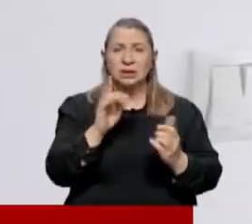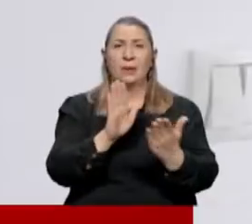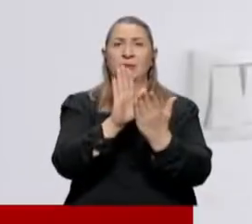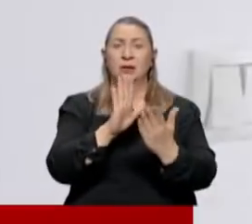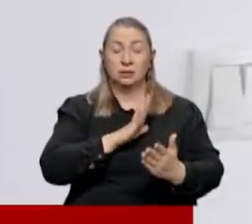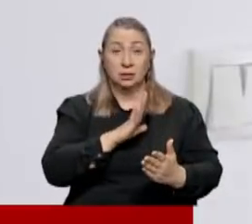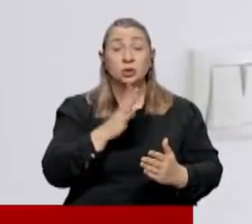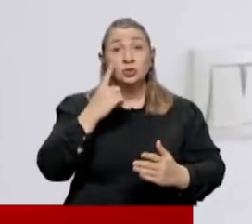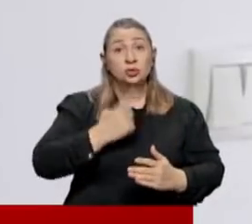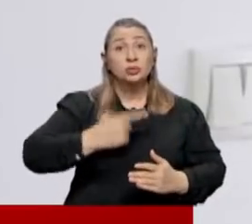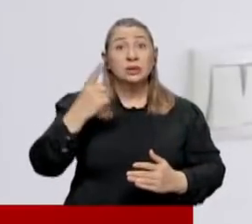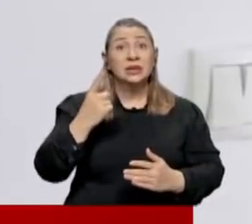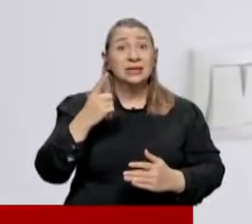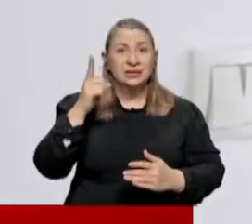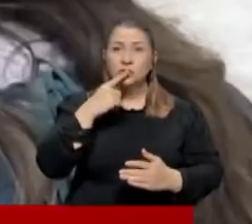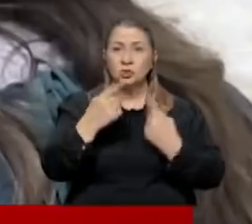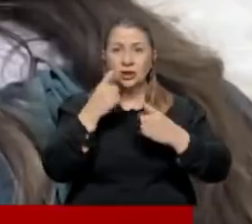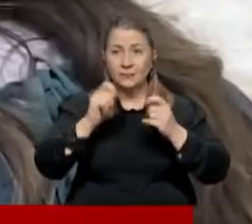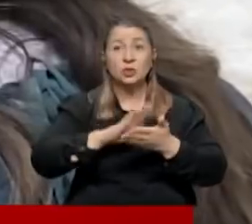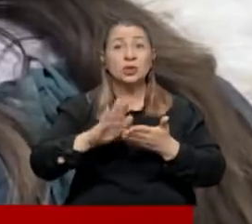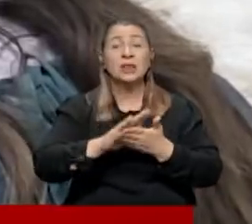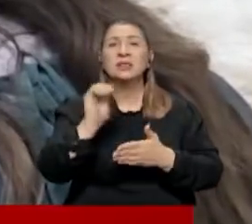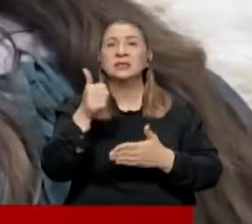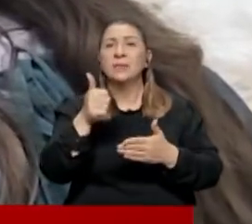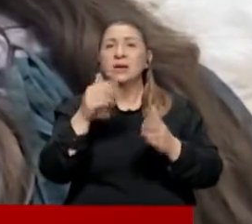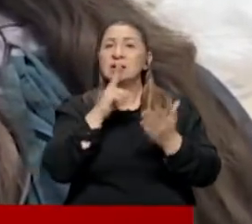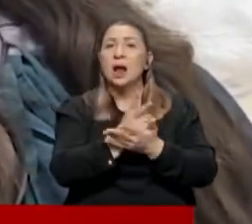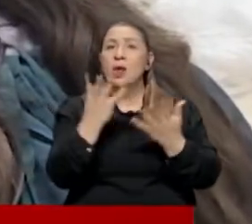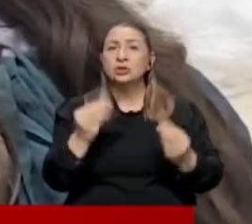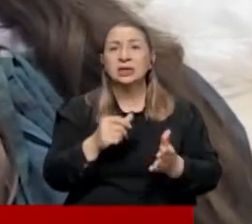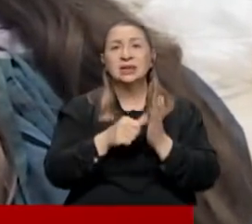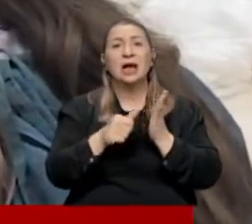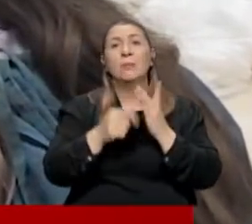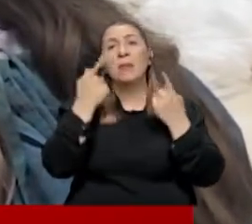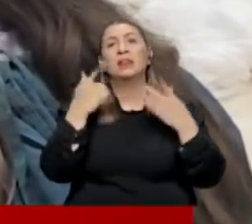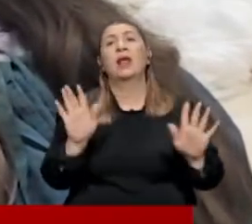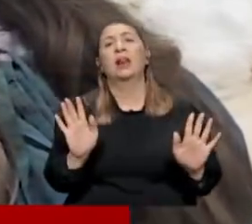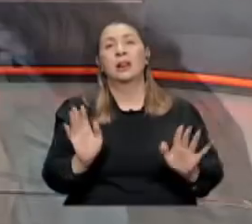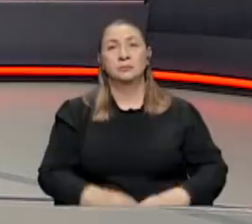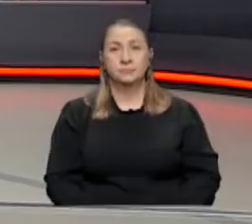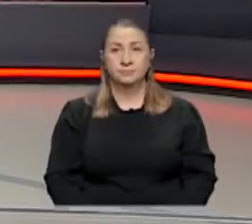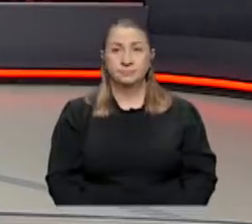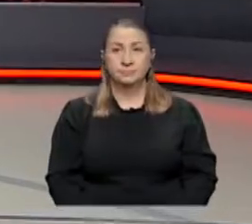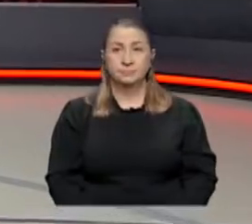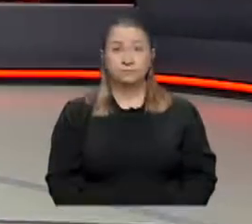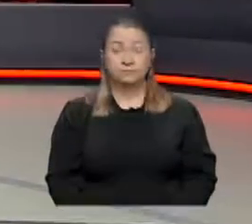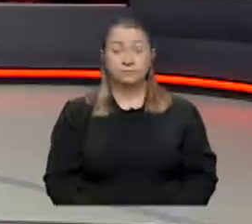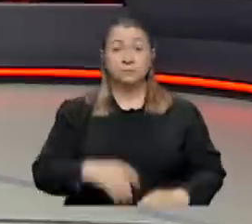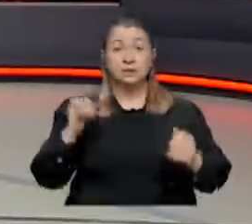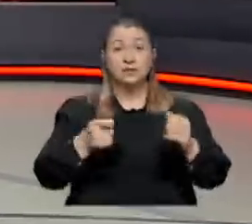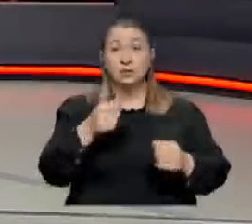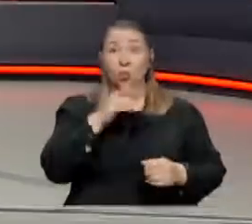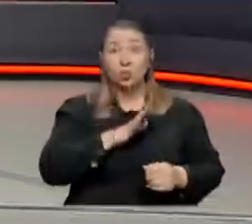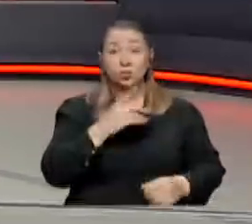tepkidir cumhurbaşkanının sözünü ettiği düzenlemeler ne zaman hayata geçecek takvim belli değil bu